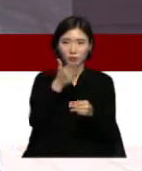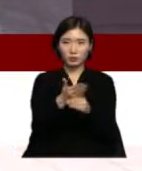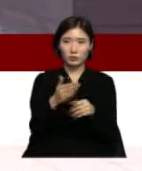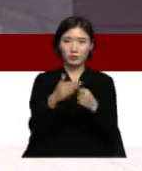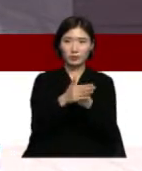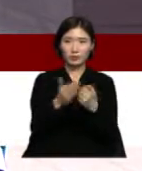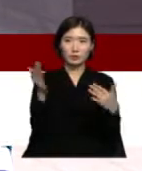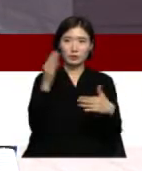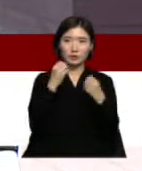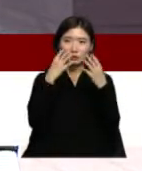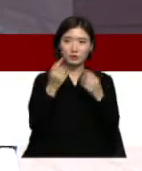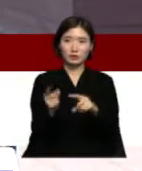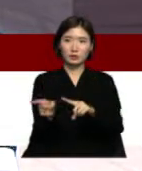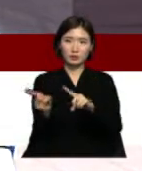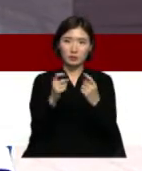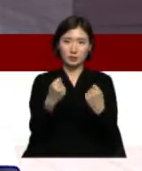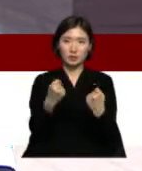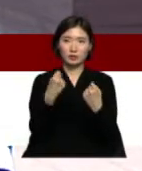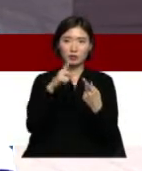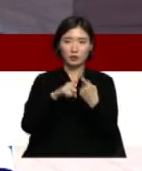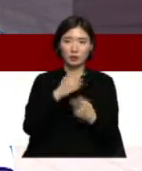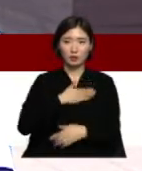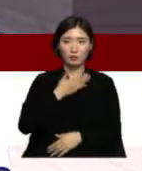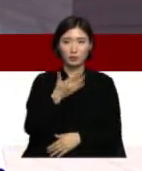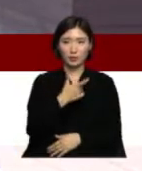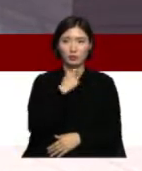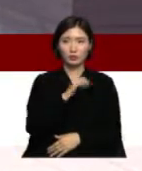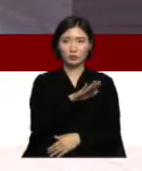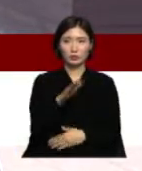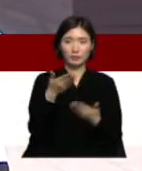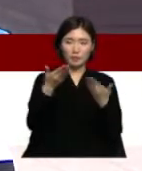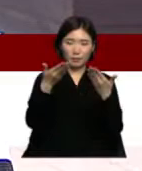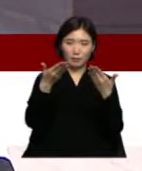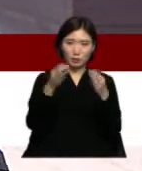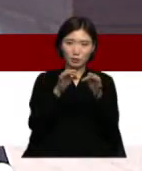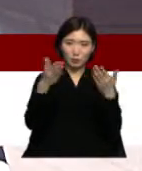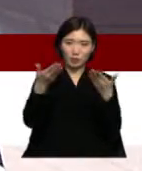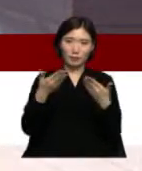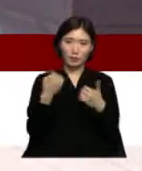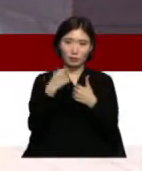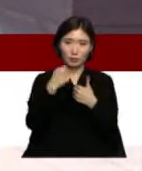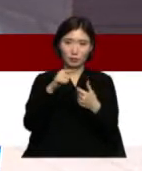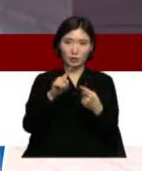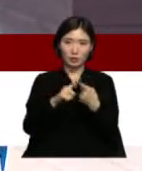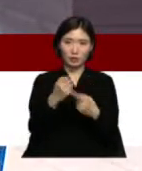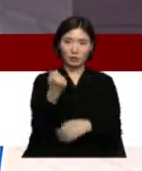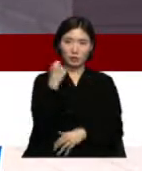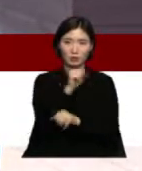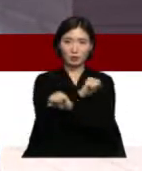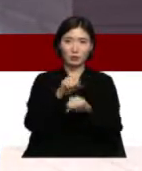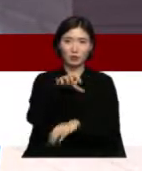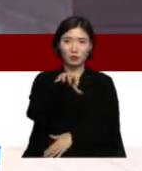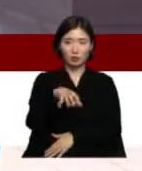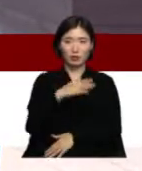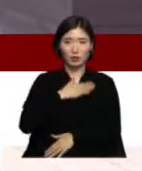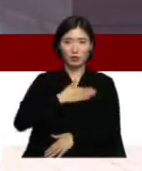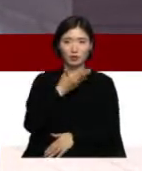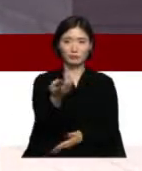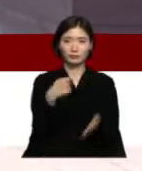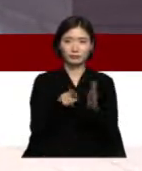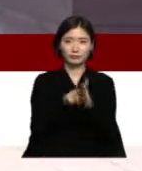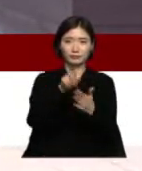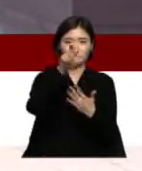대해서 알려드리고 싶어서 저희들이 그동안 받은 교육을 여기 이제 에너지 마루에서 알려드리려고